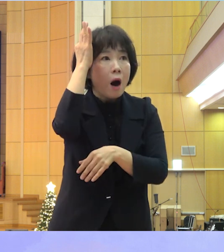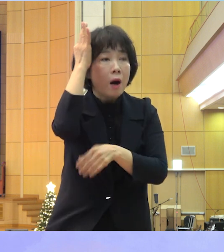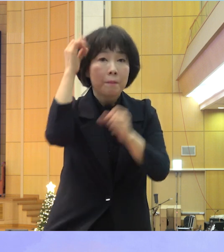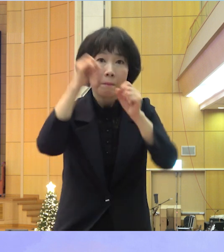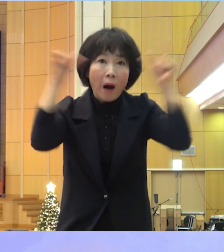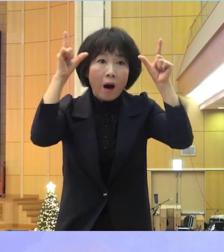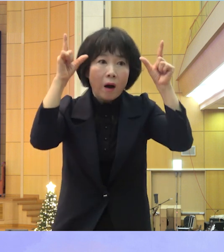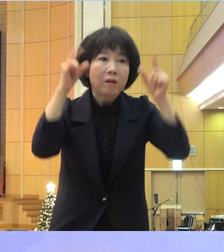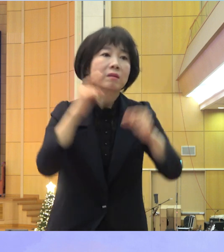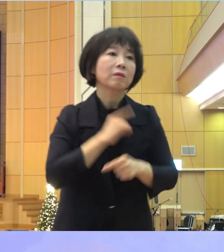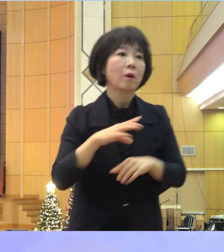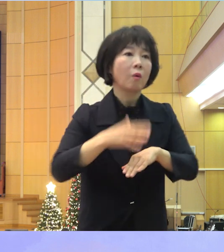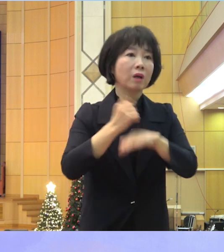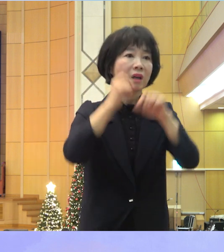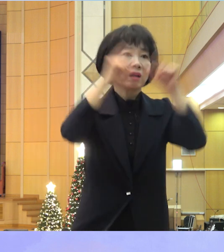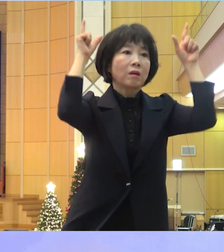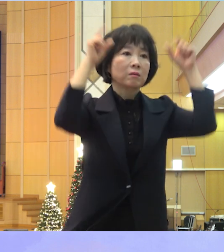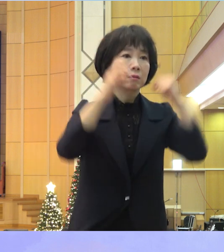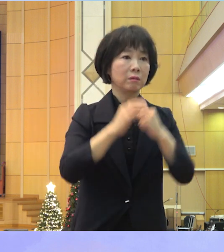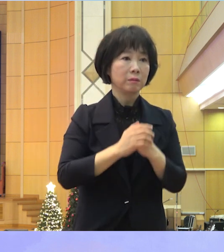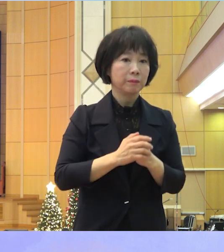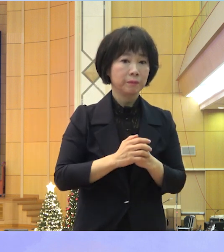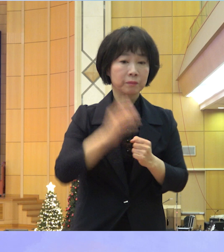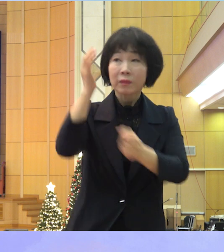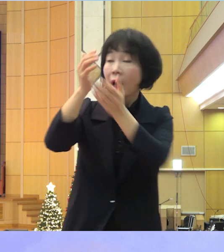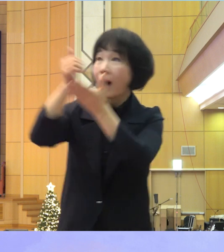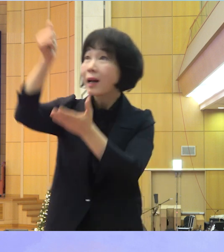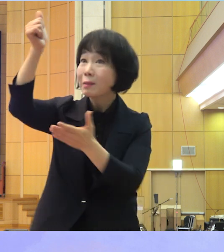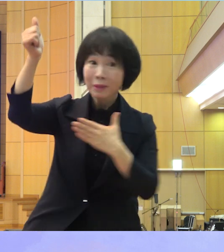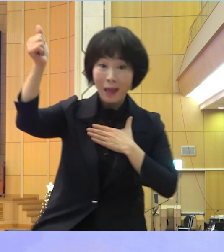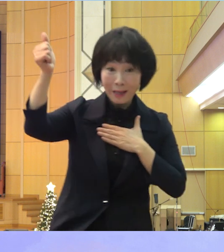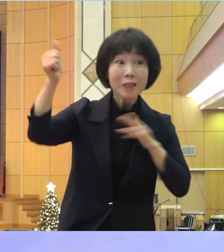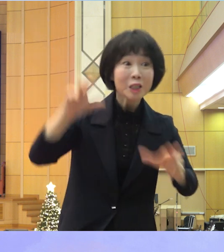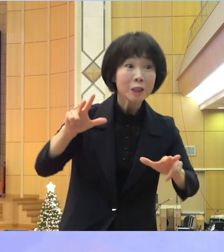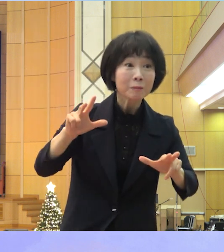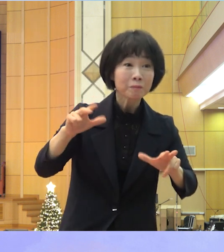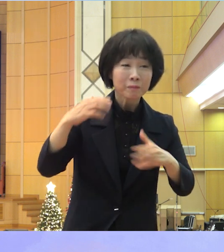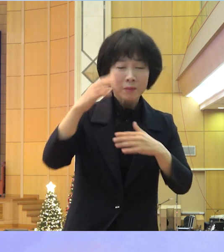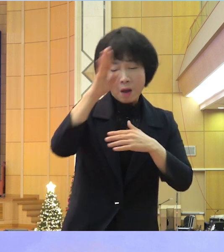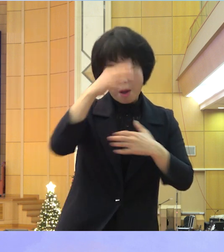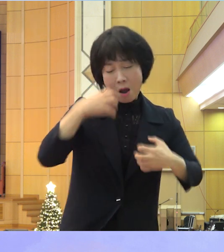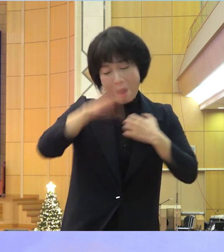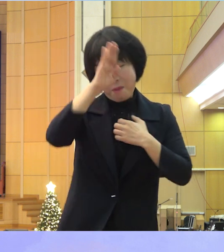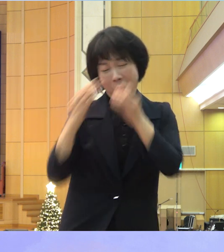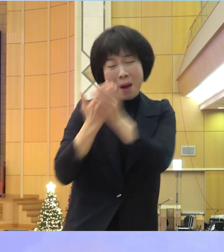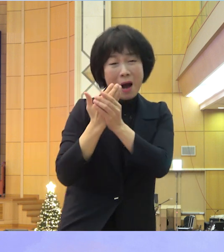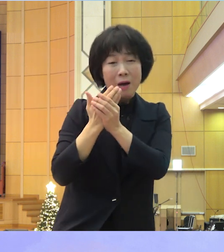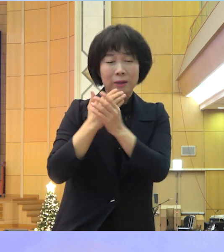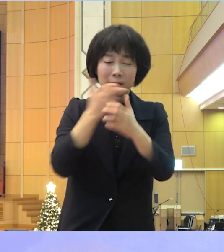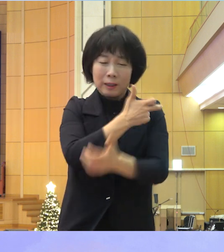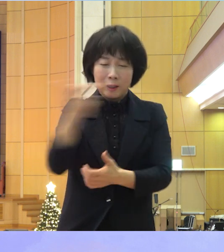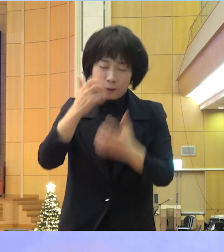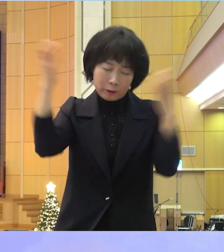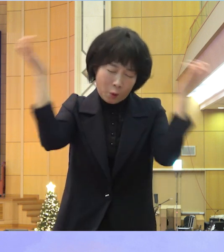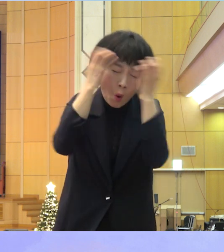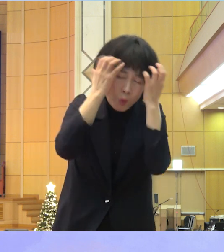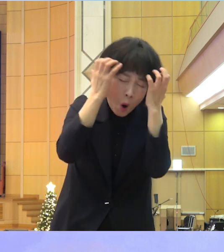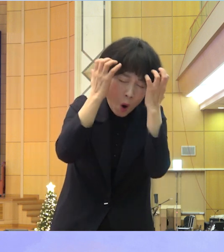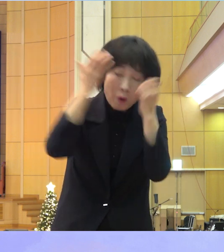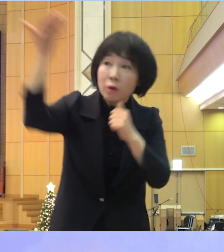방금 읽었던 것처럼 하나님이 나에게 큰 고통, 이렇게 죽을 수밖에 없는 이 큰